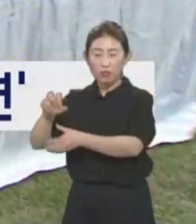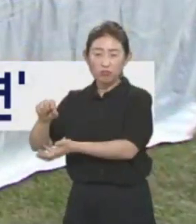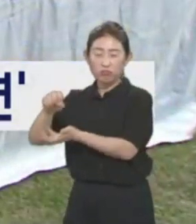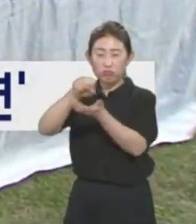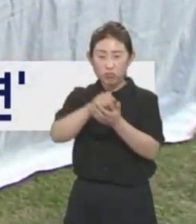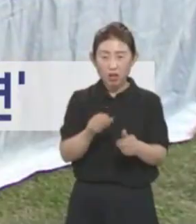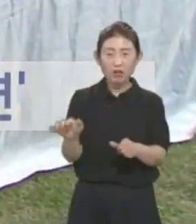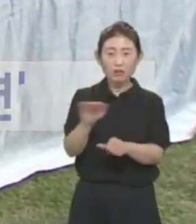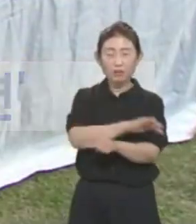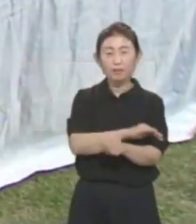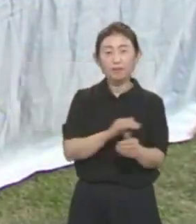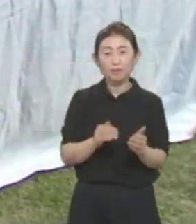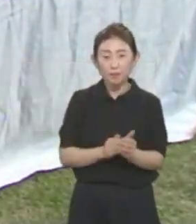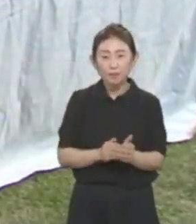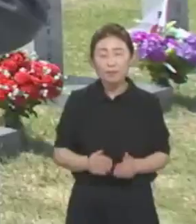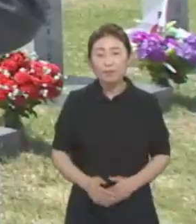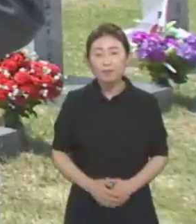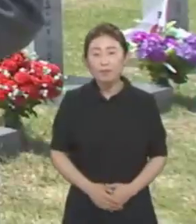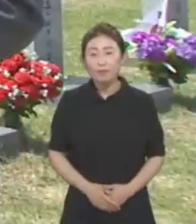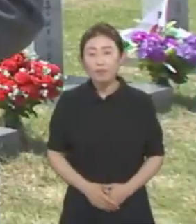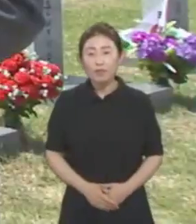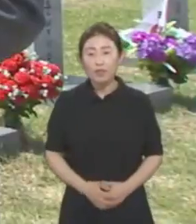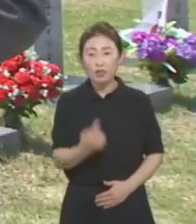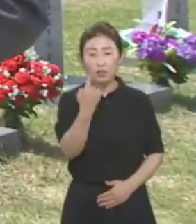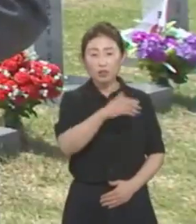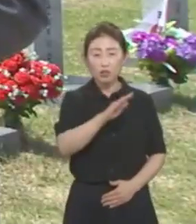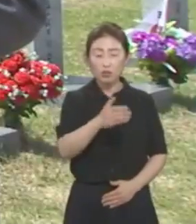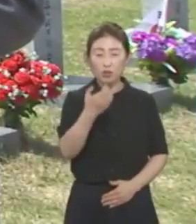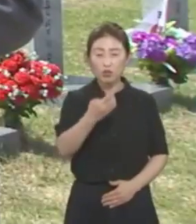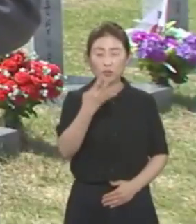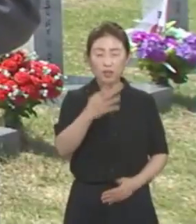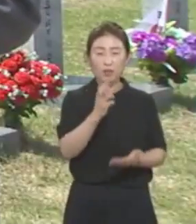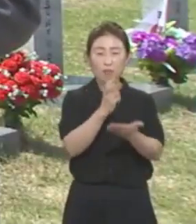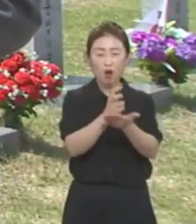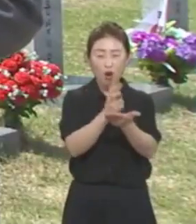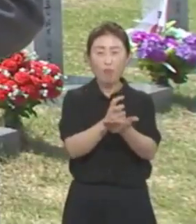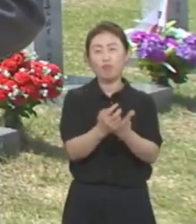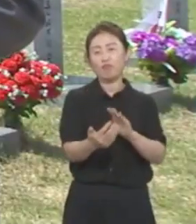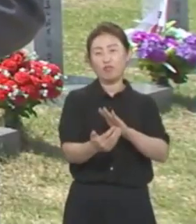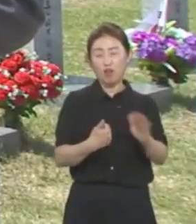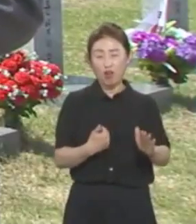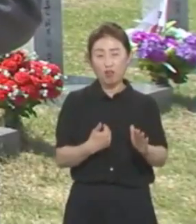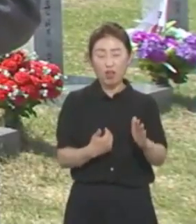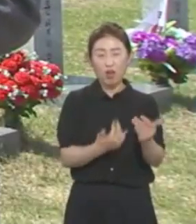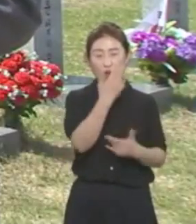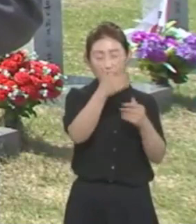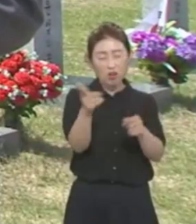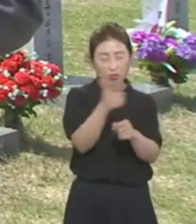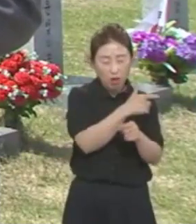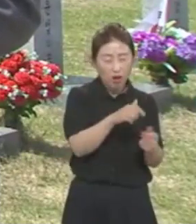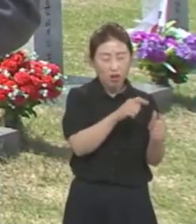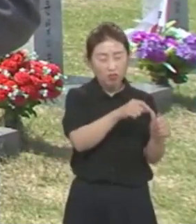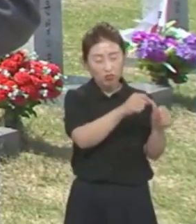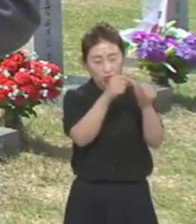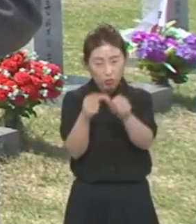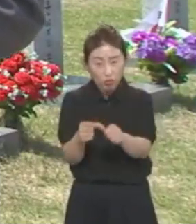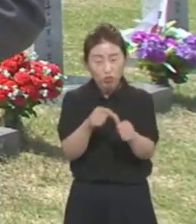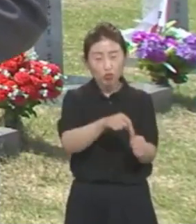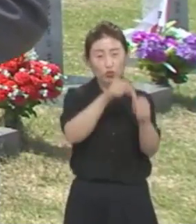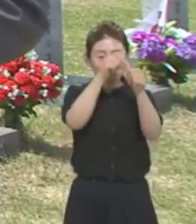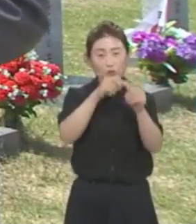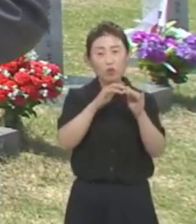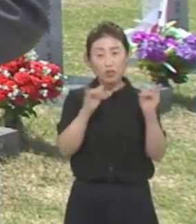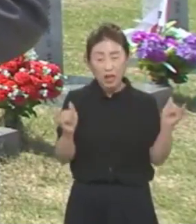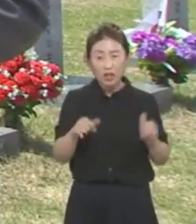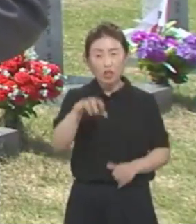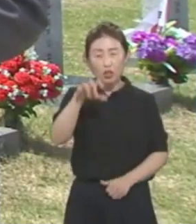묘역에서 영원한 잠에 들었습니다. 1994년 법 개정 이후 화재 진압이나 구조활동 중 순직한 소방공무원들은